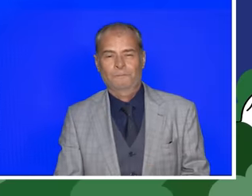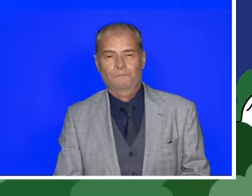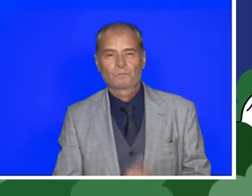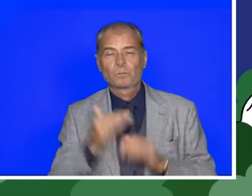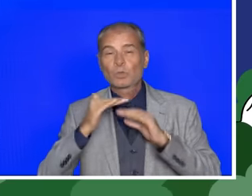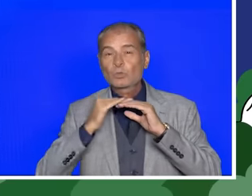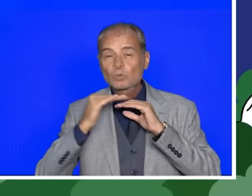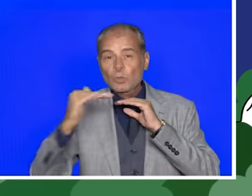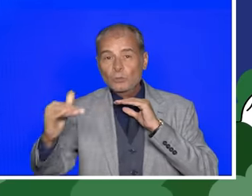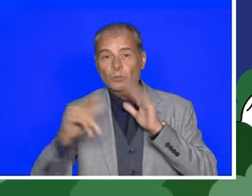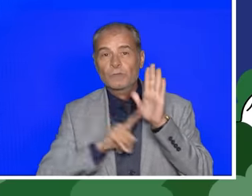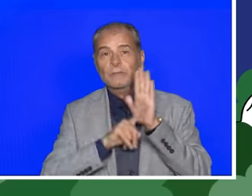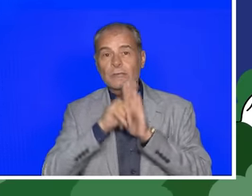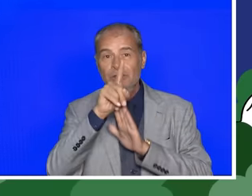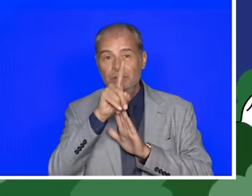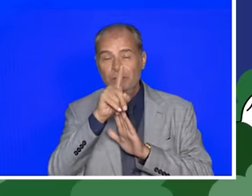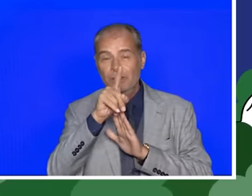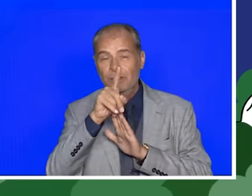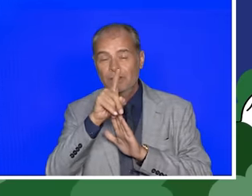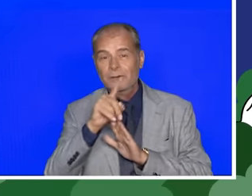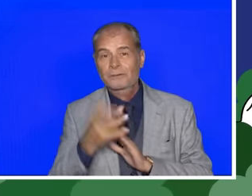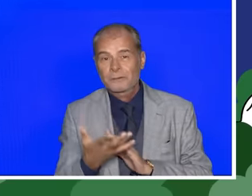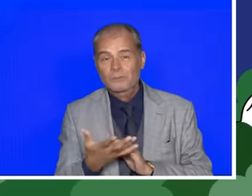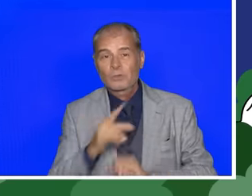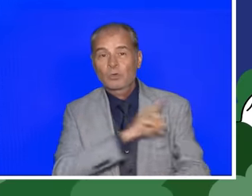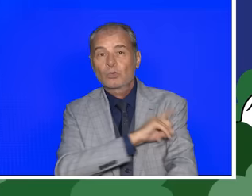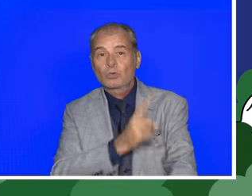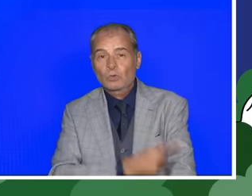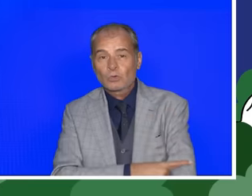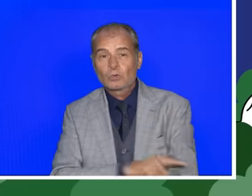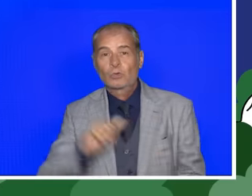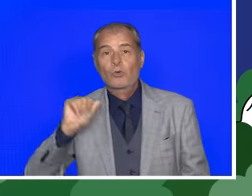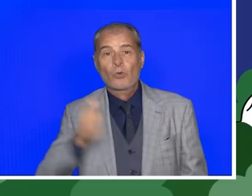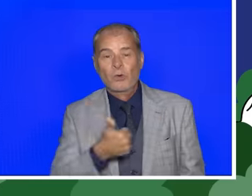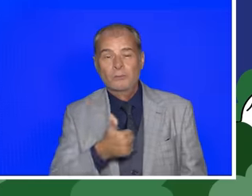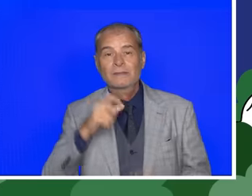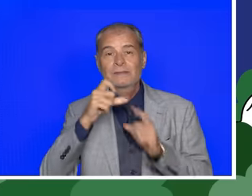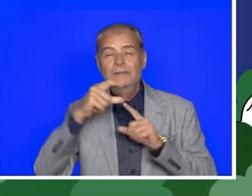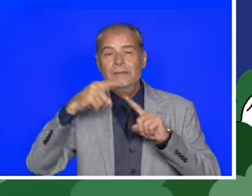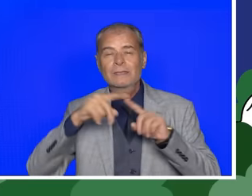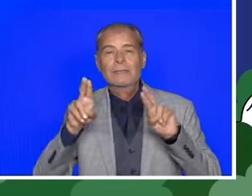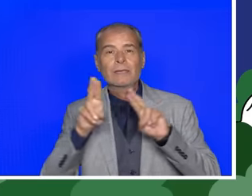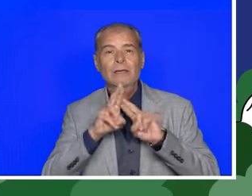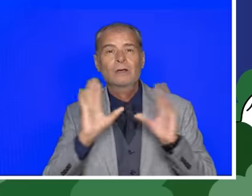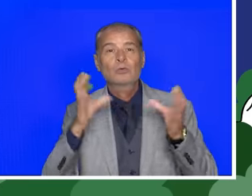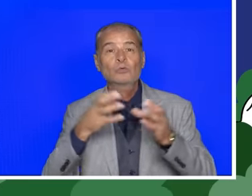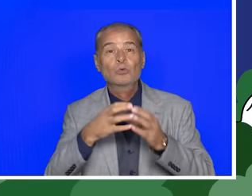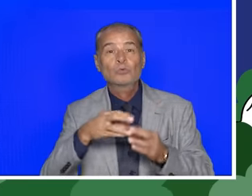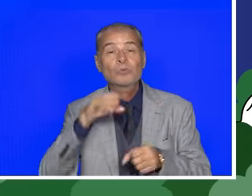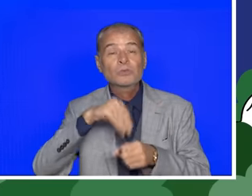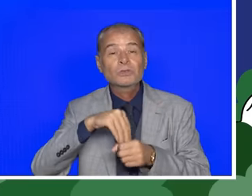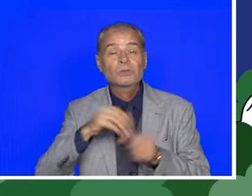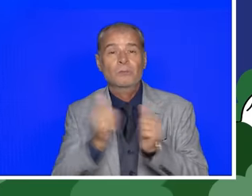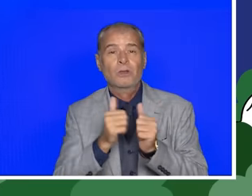toplumsal gelişmenin ise ancak güçlü ve Etkin sivil toplum kuruluşlarının varlığıyla mümkün